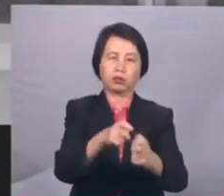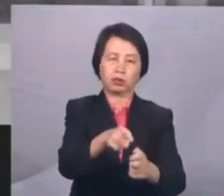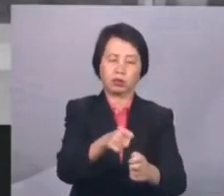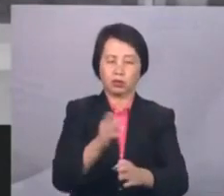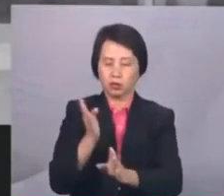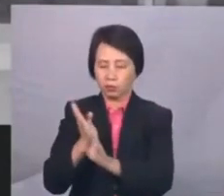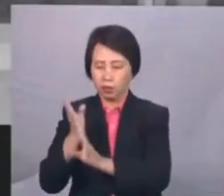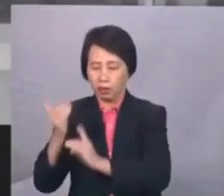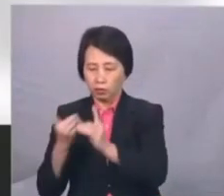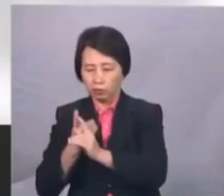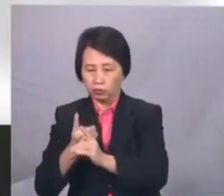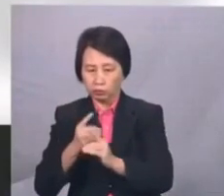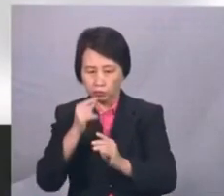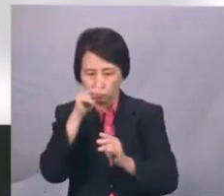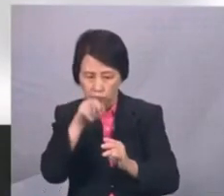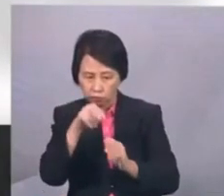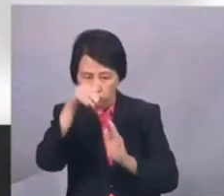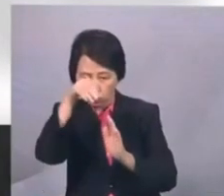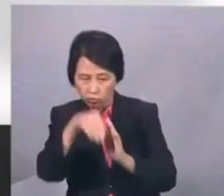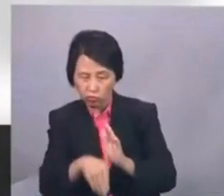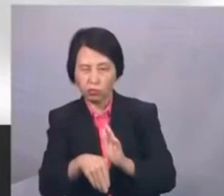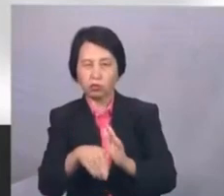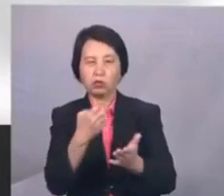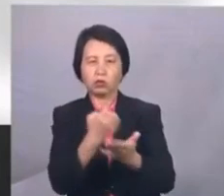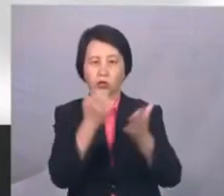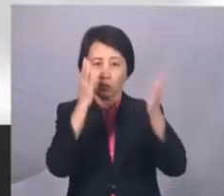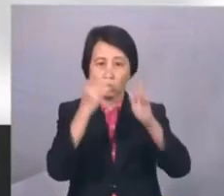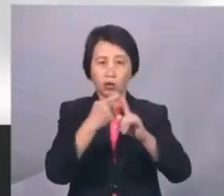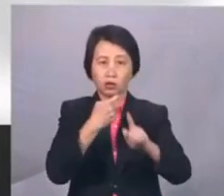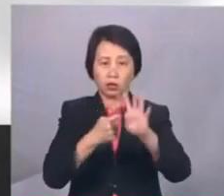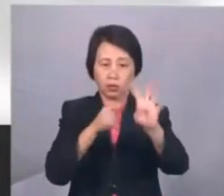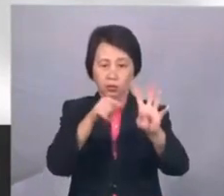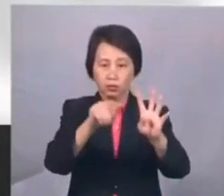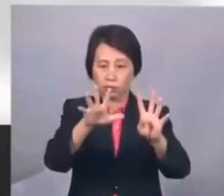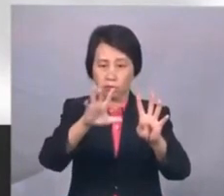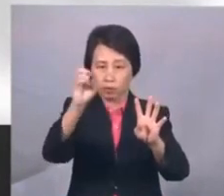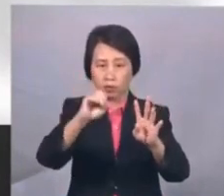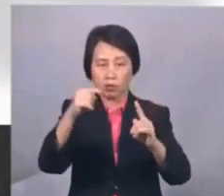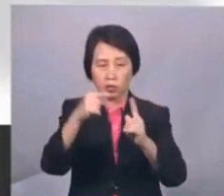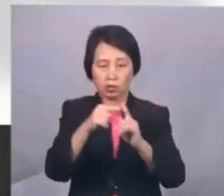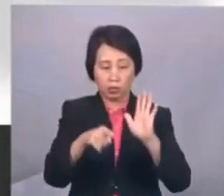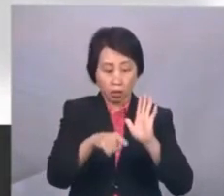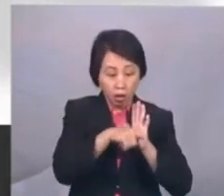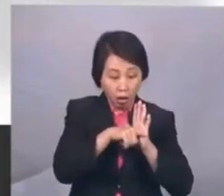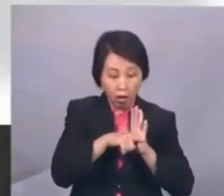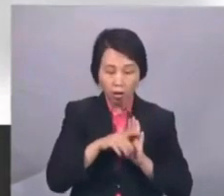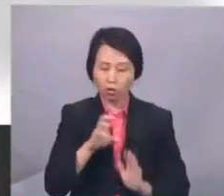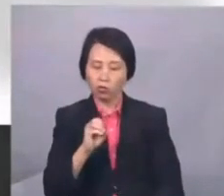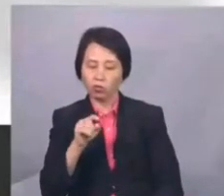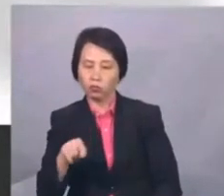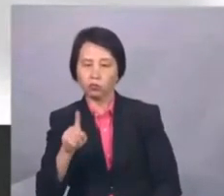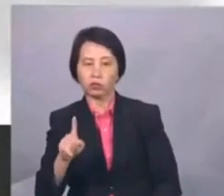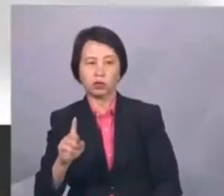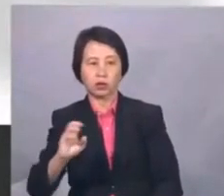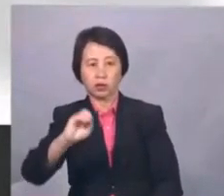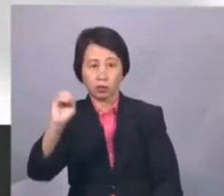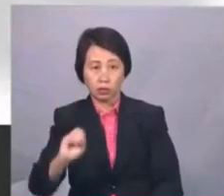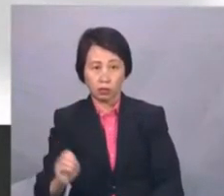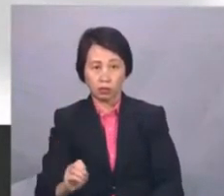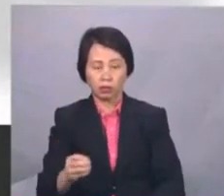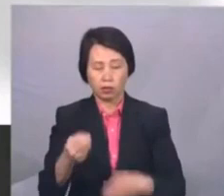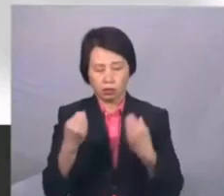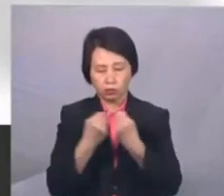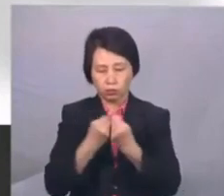Bank Dunia menyemak turun pertumbuhan ekonomi Malaysia daripada 4fun 500 kepada negatif kosong from 100